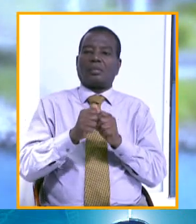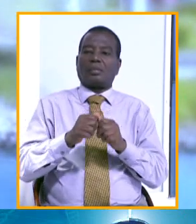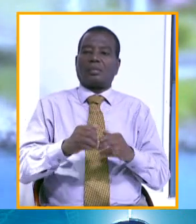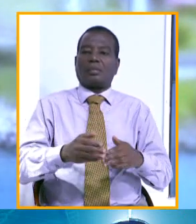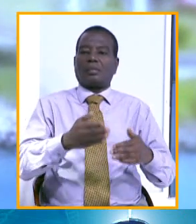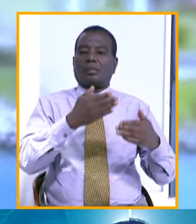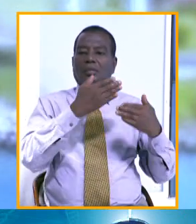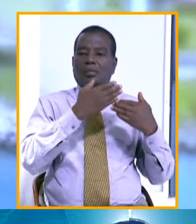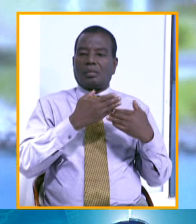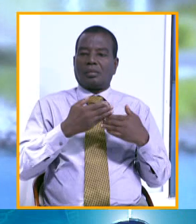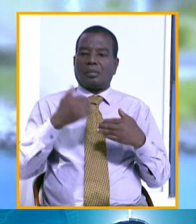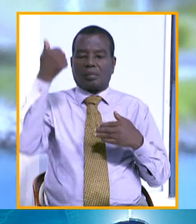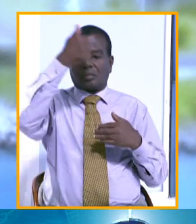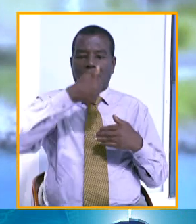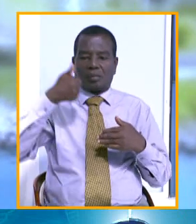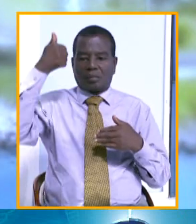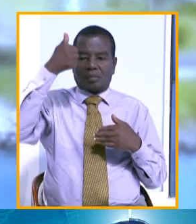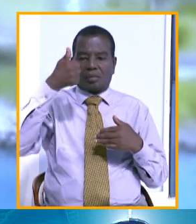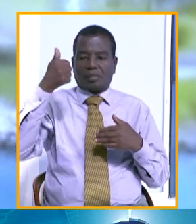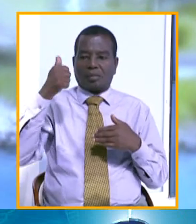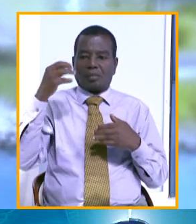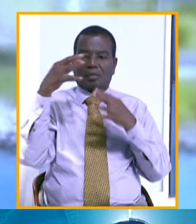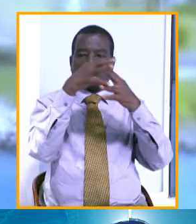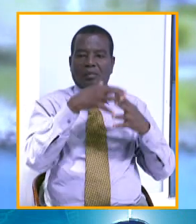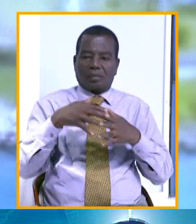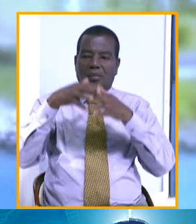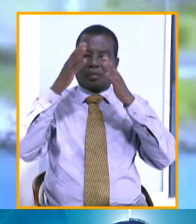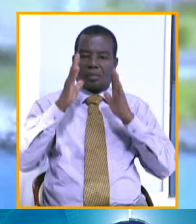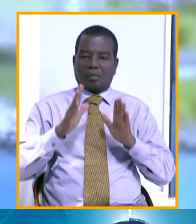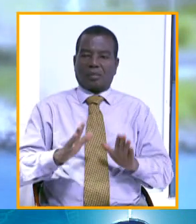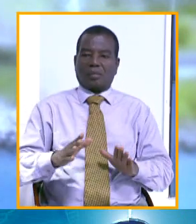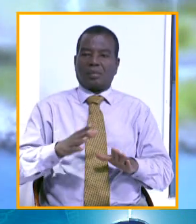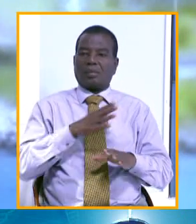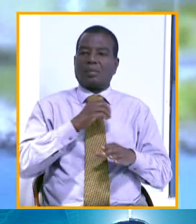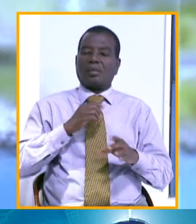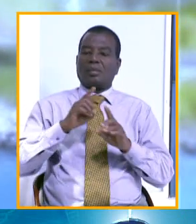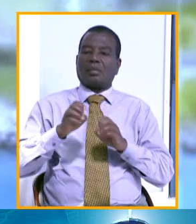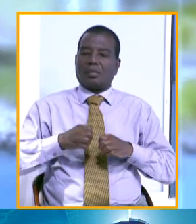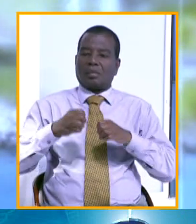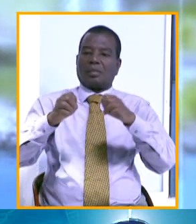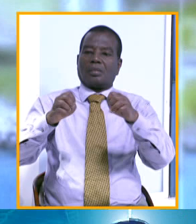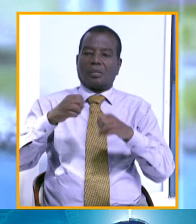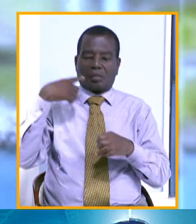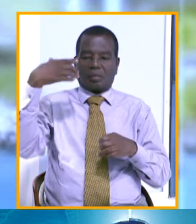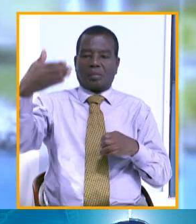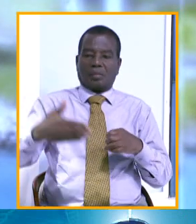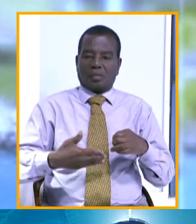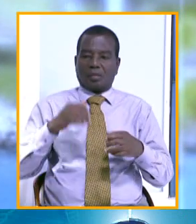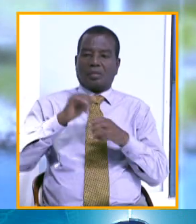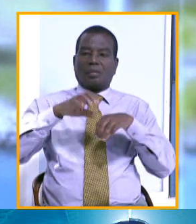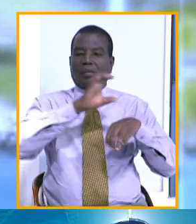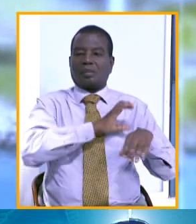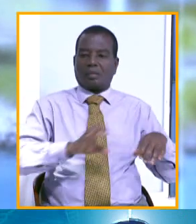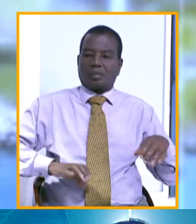leaders afro-américains. Les autorités ivoiriennes redoublent ainsi d'efforts pour attirer cette communauté et l'amener